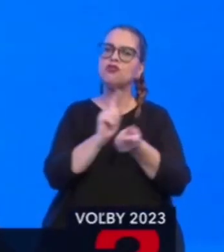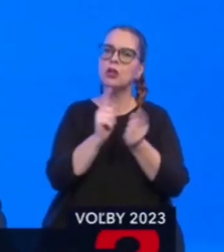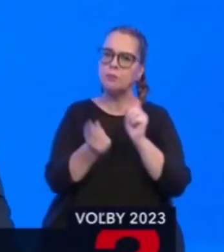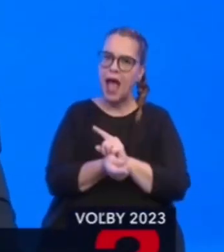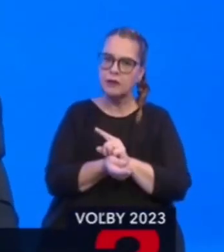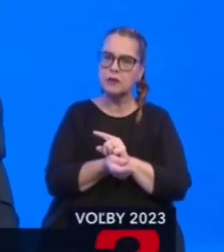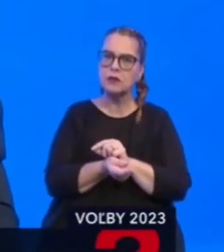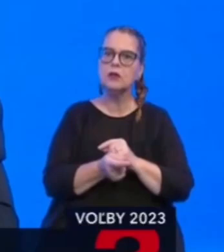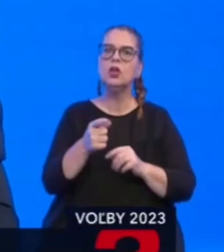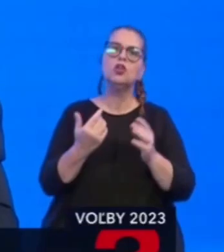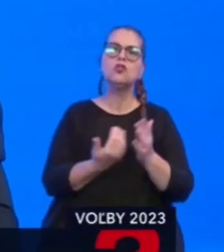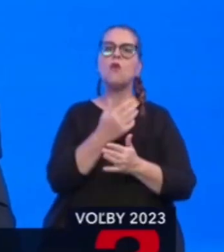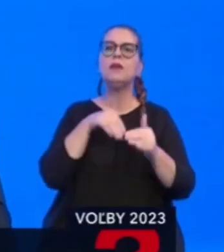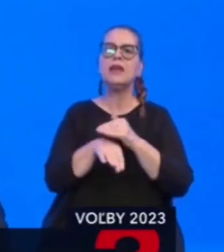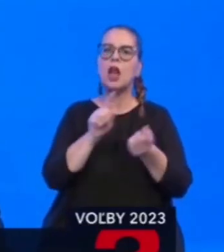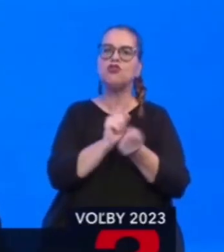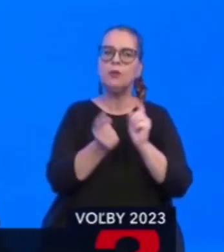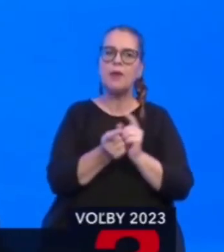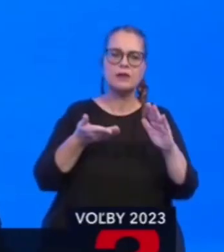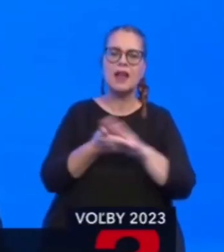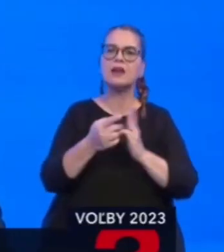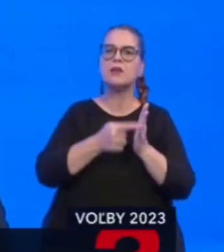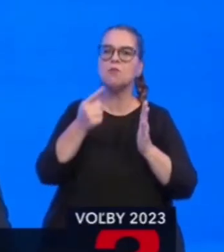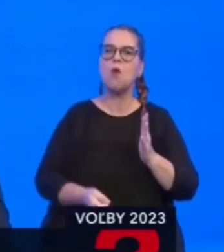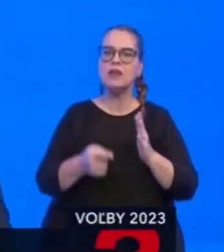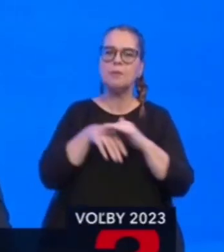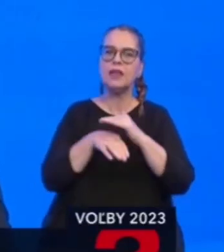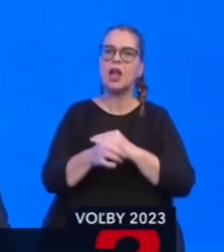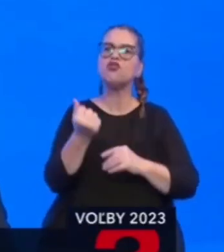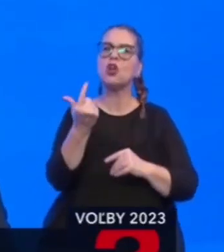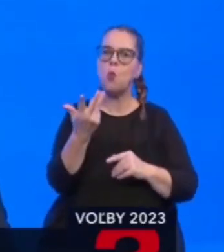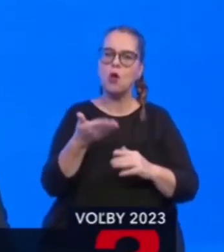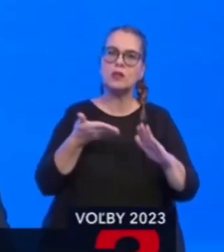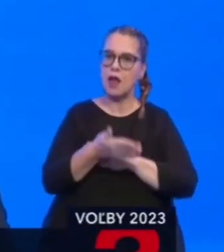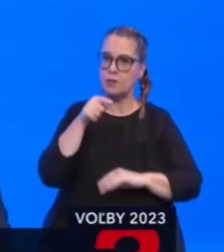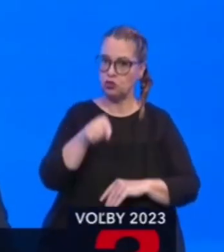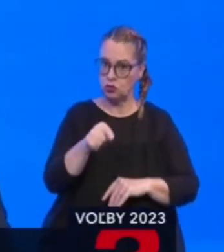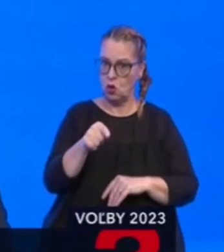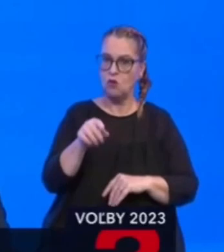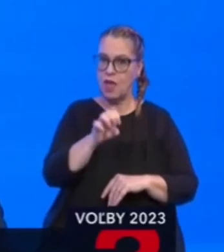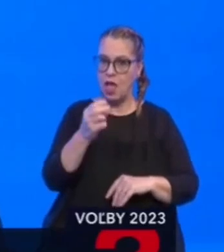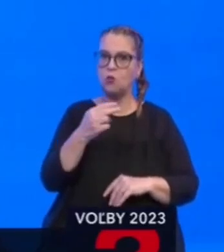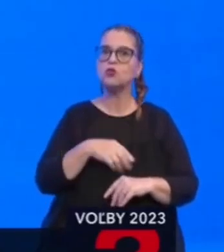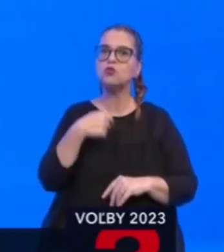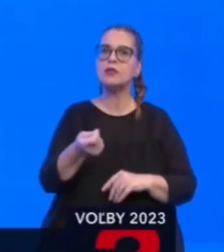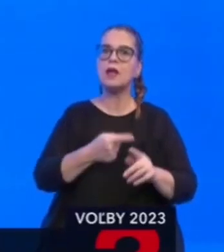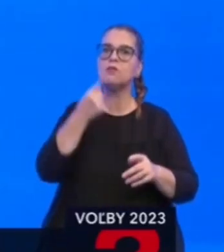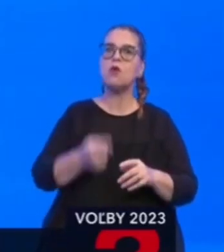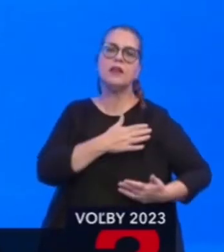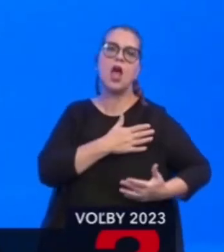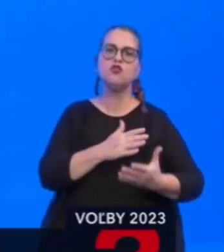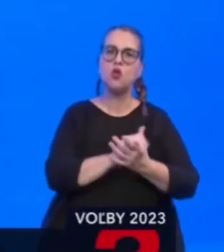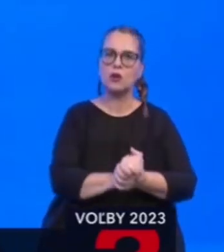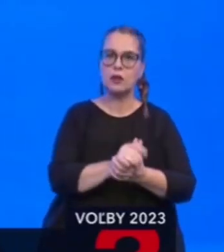tak skutočne ten nový migračný pakt len nahrádza povinné migračné kvóty, pretože namiesto povinných migračných kvót v Európskej únii chcú zaviesť tzv. Povinnú solidaritu.